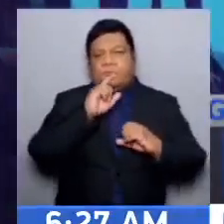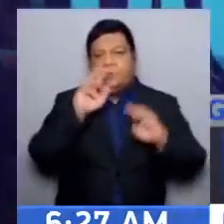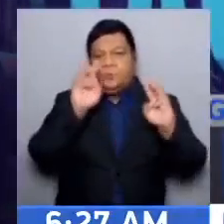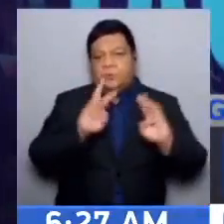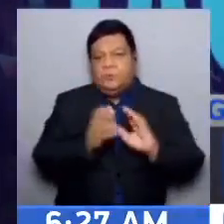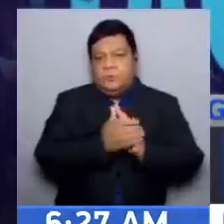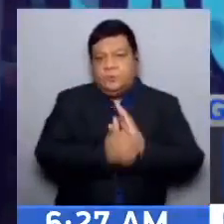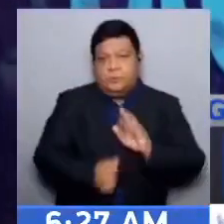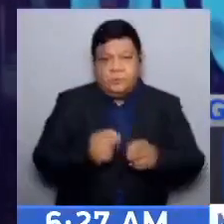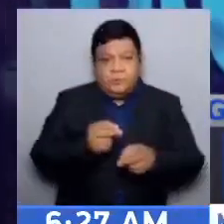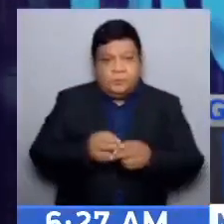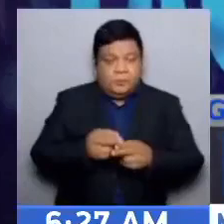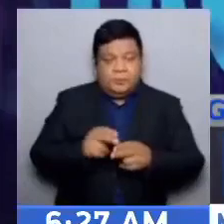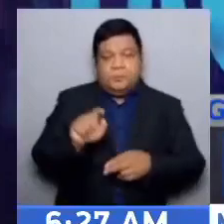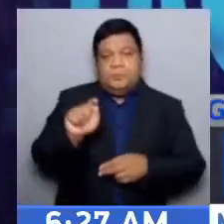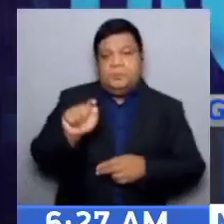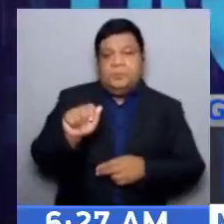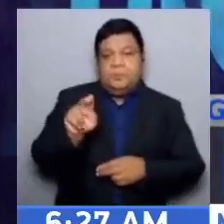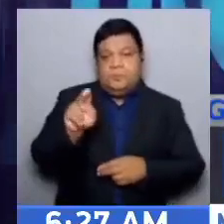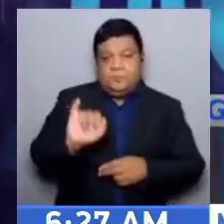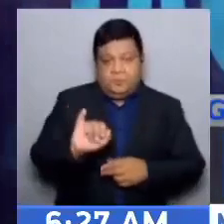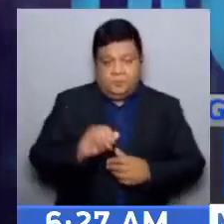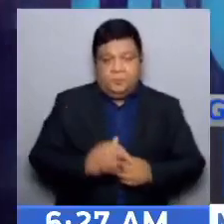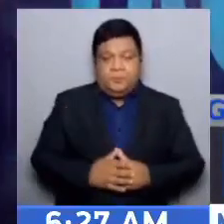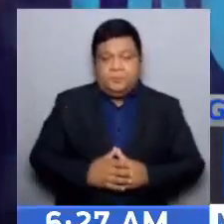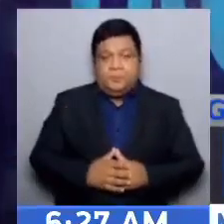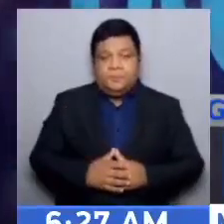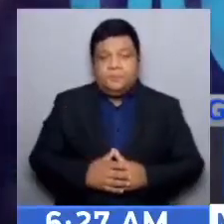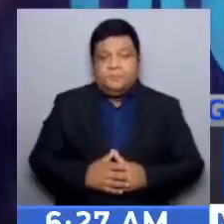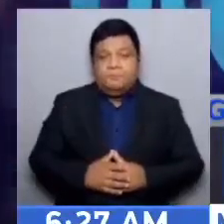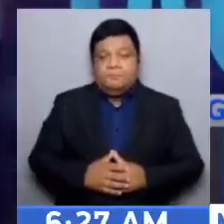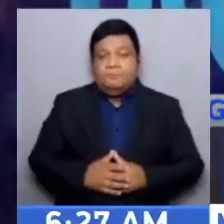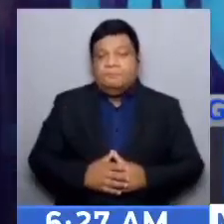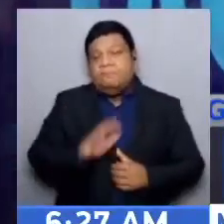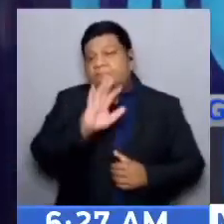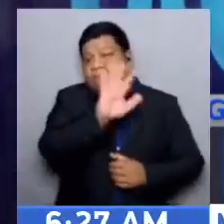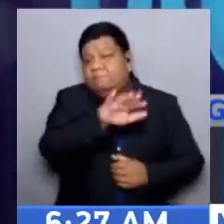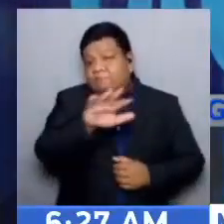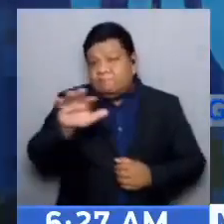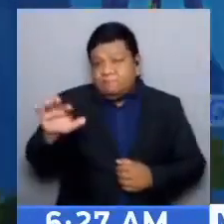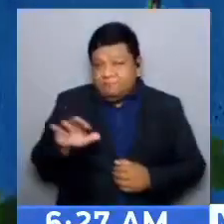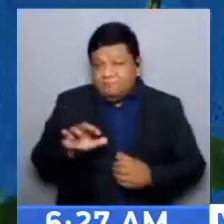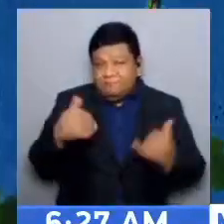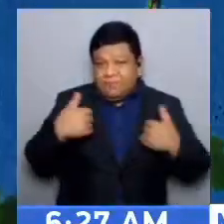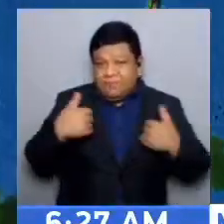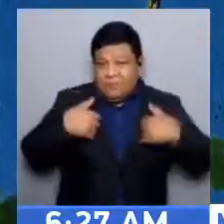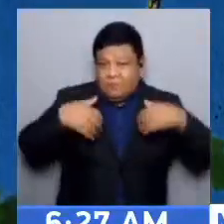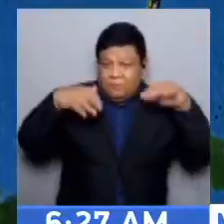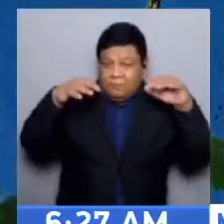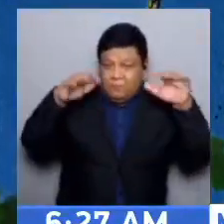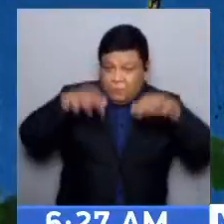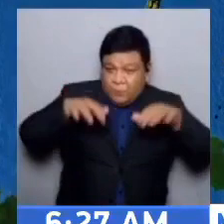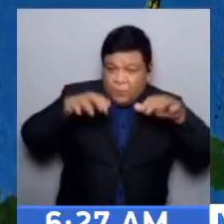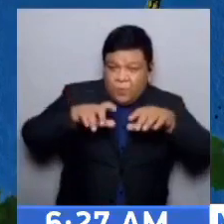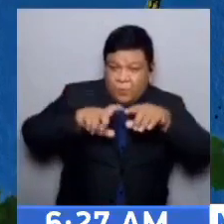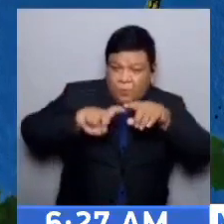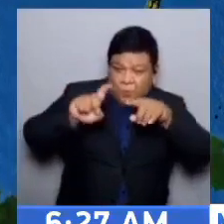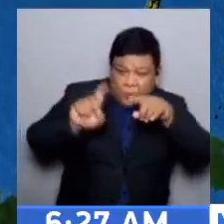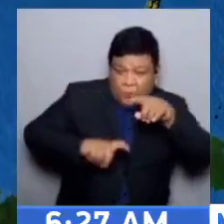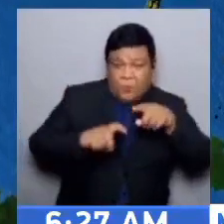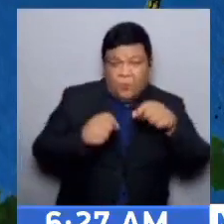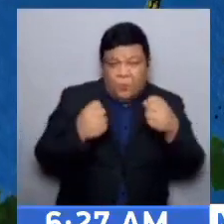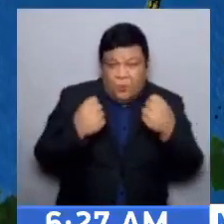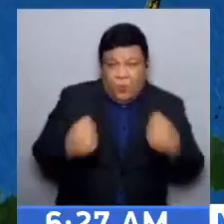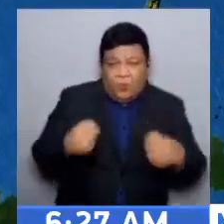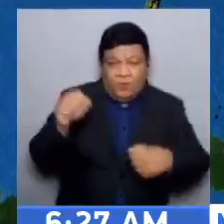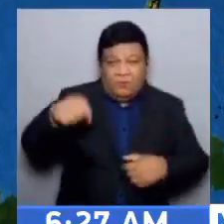mga puso, ha, kahit po may mga thunderstorm ng malalakas, kulang yung ulan sa malaking bahagi ng bansa. Base sa datos ng PAGASA, ito